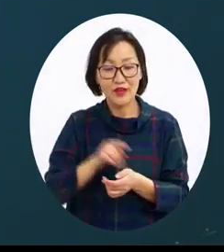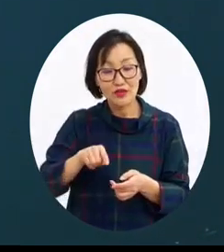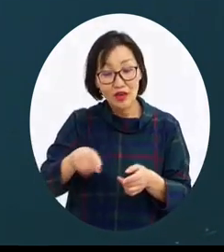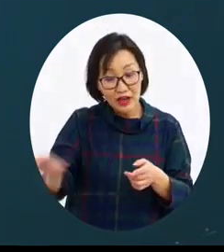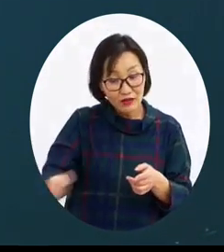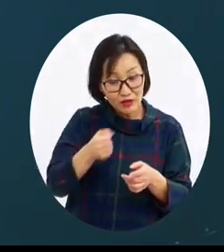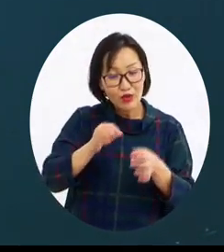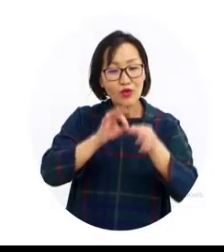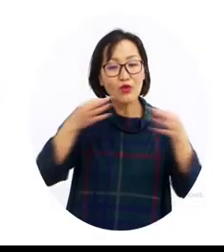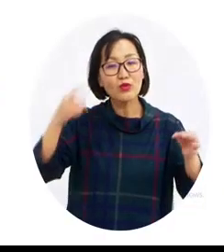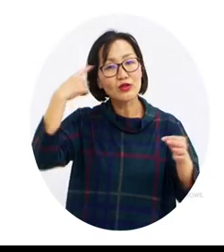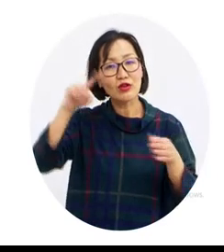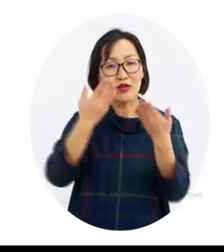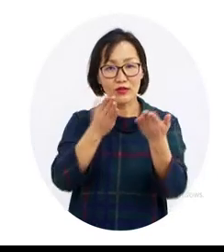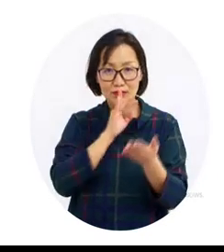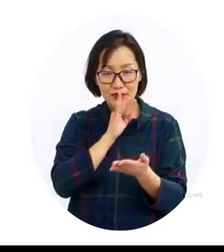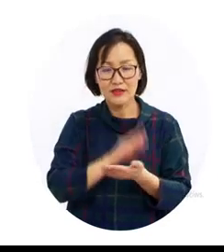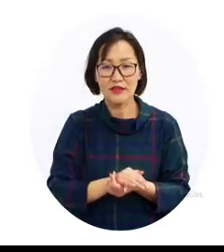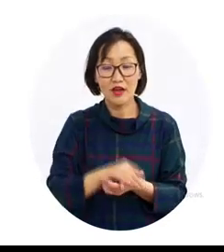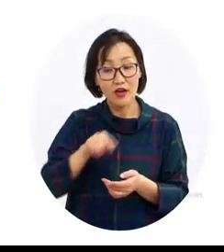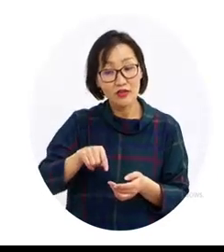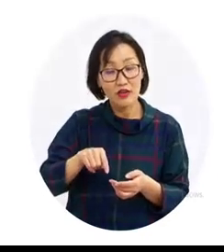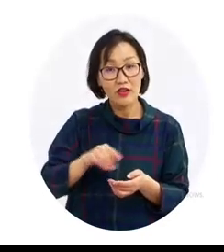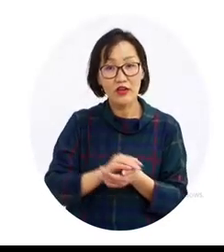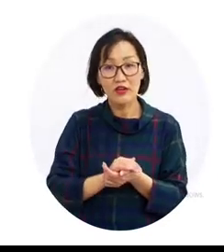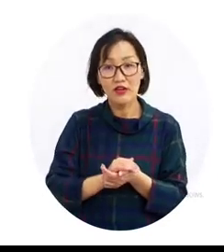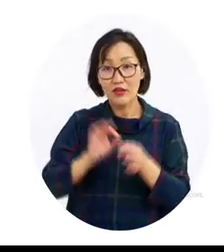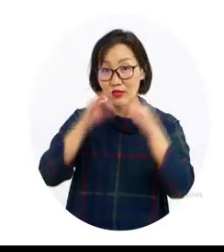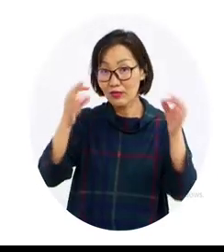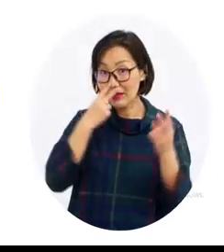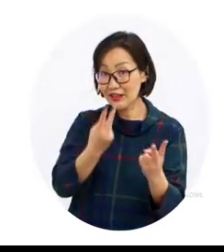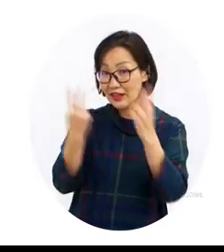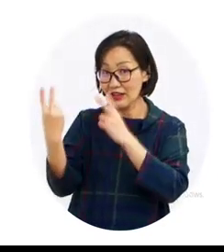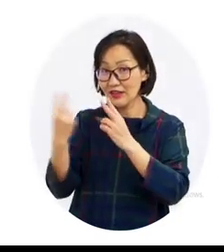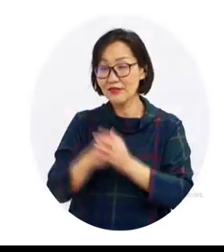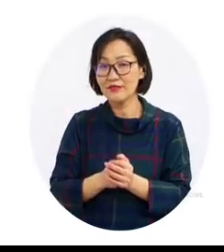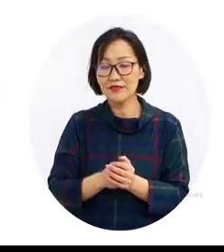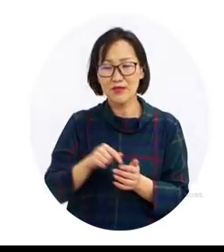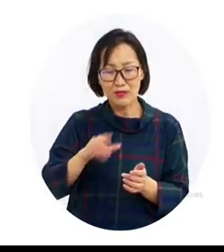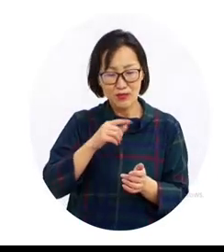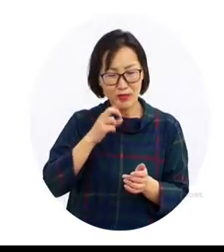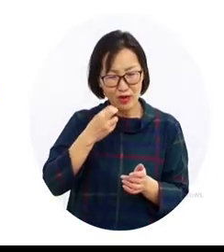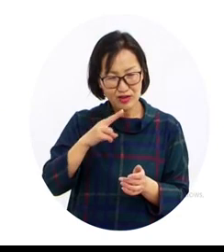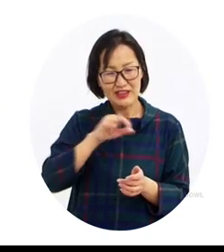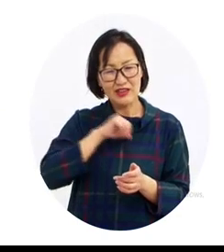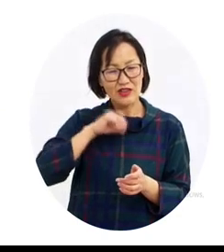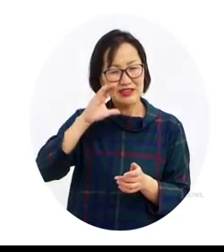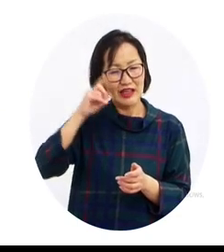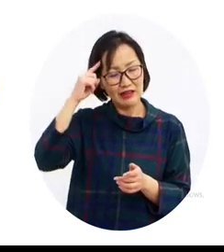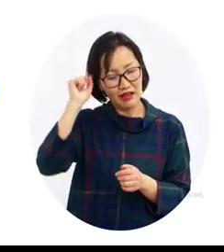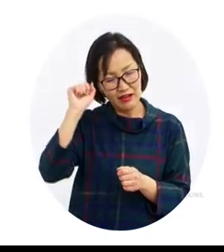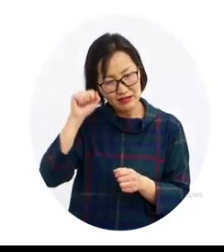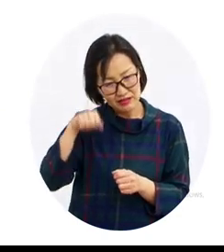бас өгүүлбэр зохиож болно. За багш нь ийм өгүүлбэр зохиолоо. Болд санаа алдан. Илгээ өхөн